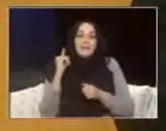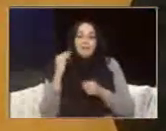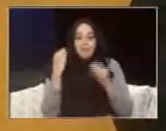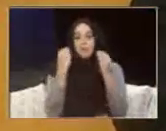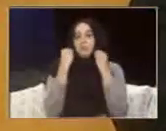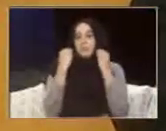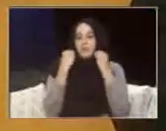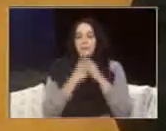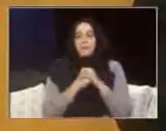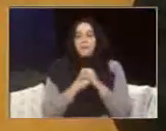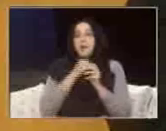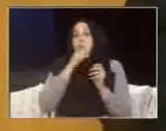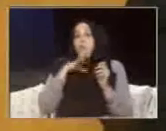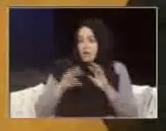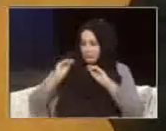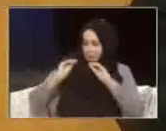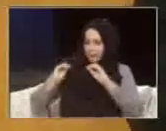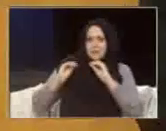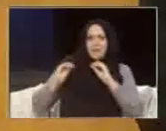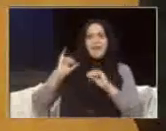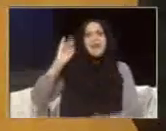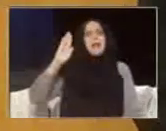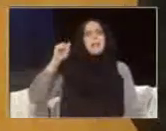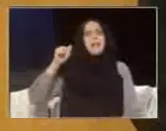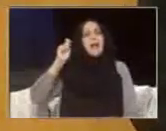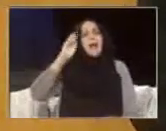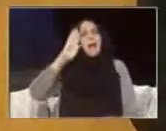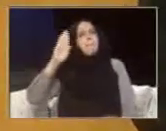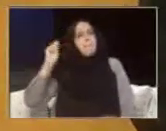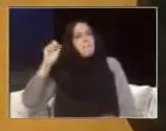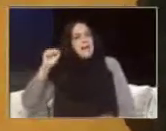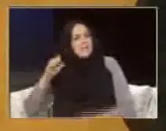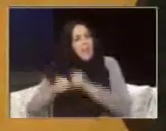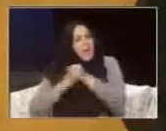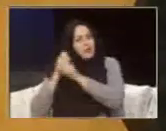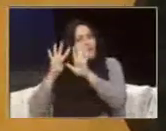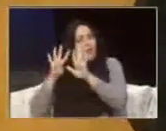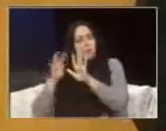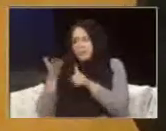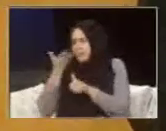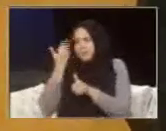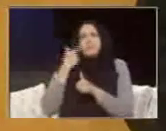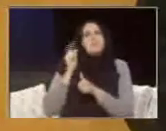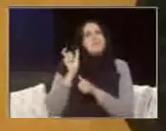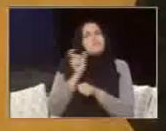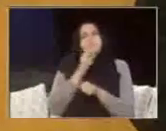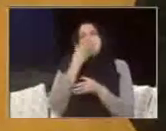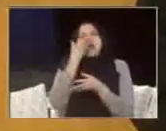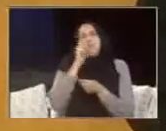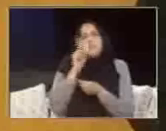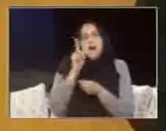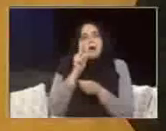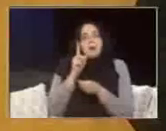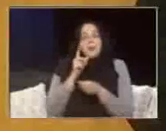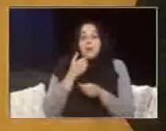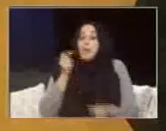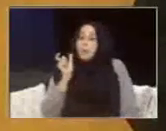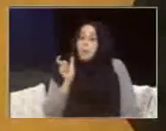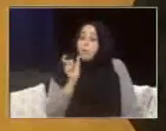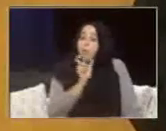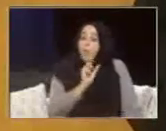وسلم يعلم ابن عباس وهو لا يعرف ولا يعي في ذلك العمر هذه الكلمات، تعال أعلمك كلمات، هي كلمات